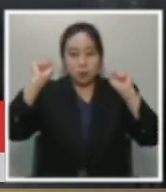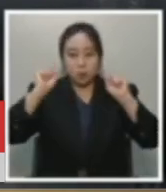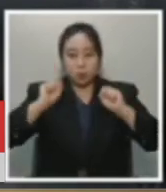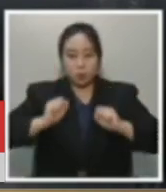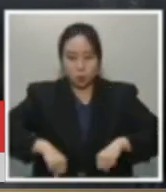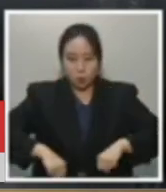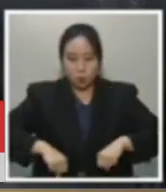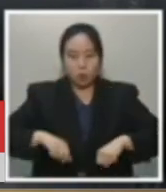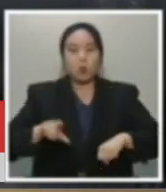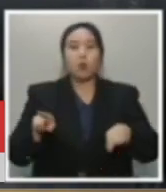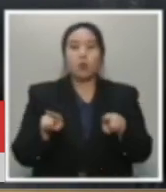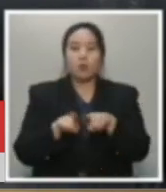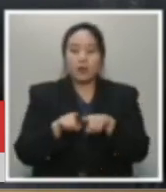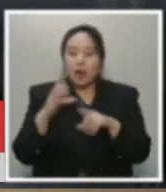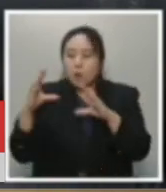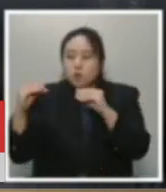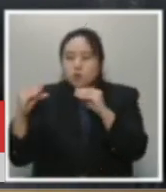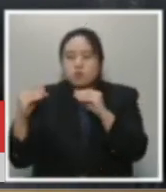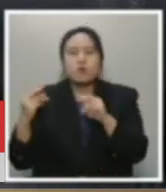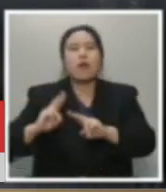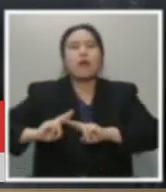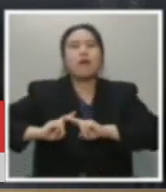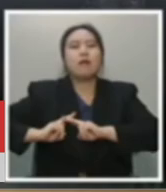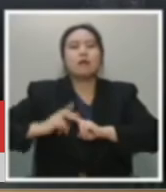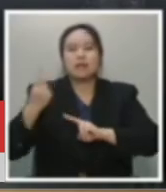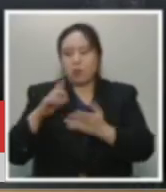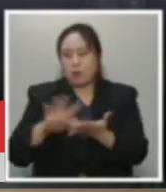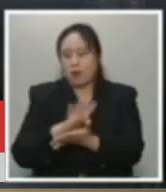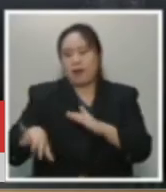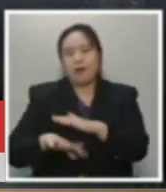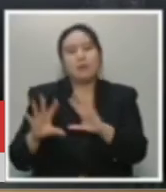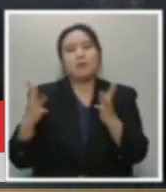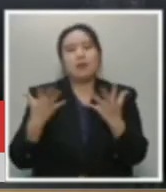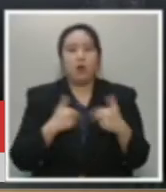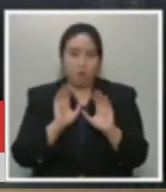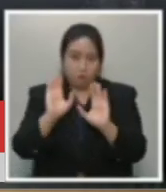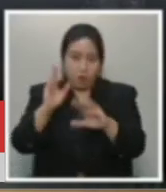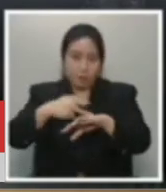จิตวิญญาณด้วยวาจาเท่านั้นเองครับก็ขอฝากท่านประธานอีกครั้งหนึ่งนะครับขอกราบขอบพระคุณครับ